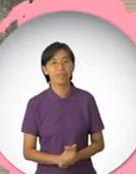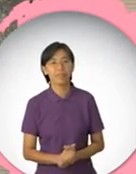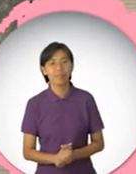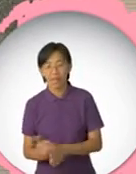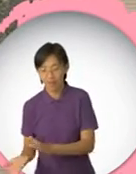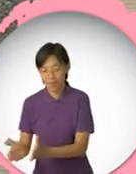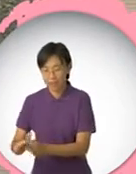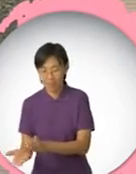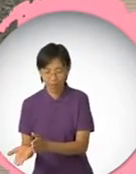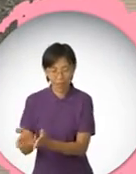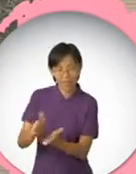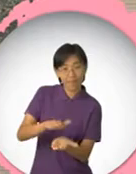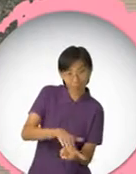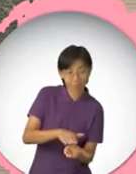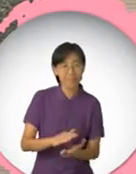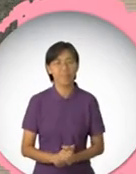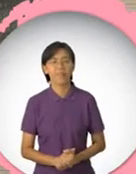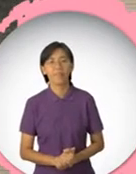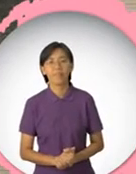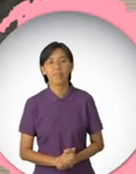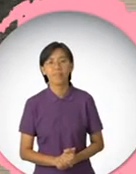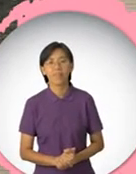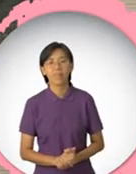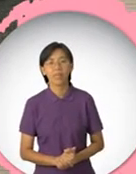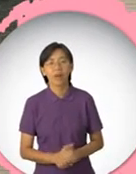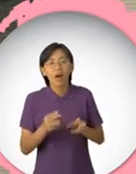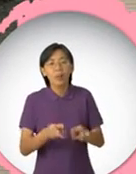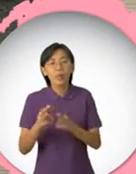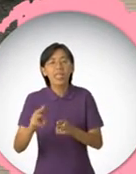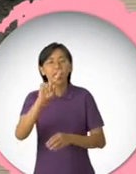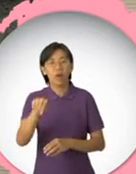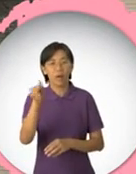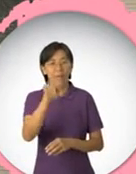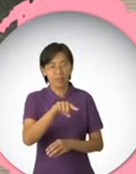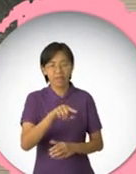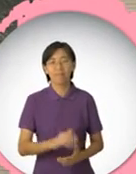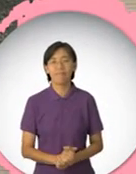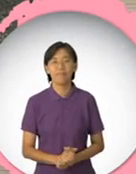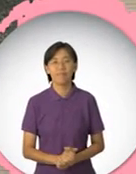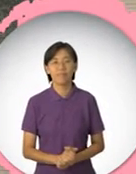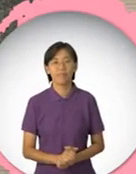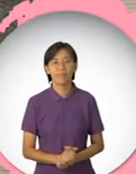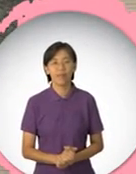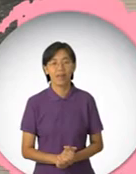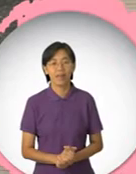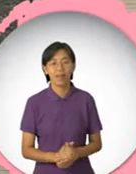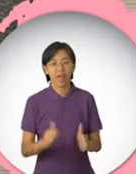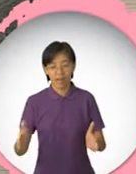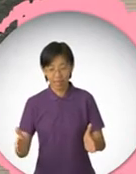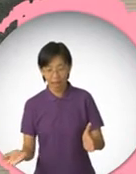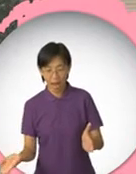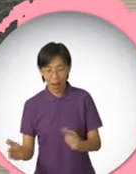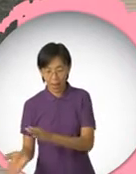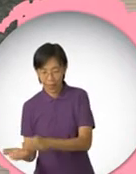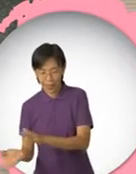ครับ ถ้าไปอ่านในหนังสือบางเล่มหนังสือก็อาจจะเขียนว่าเป็นวิธีการห่อแบบอังกฤษอะค่ะนะคะจากนั้นเราก็เก็บบางคน